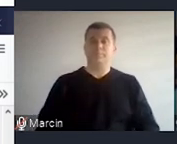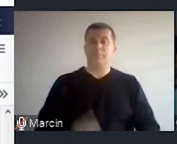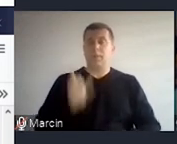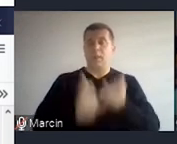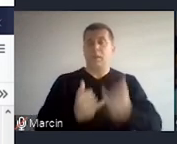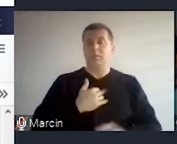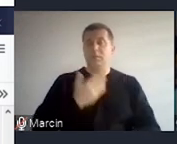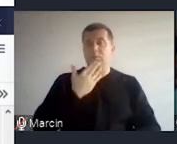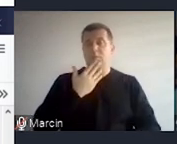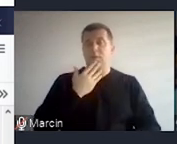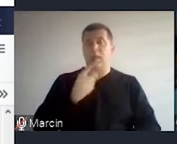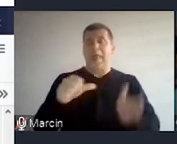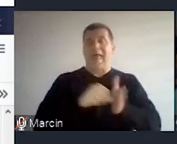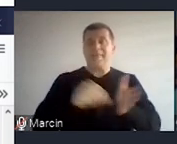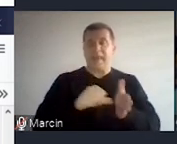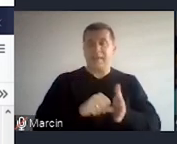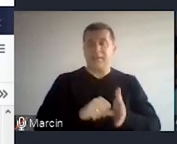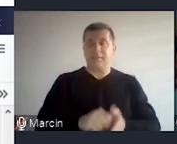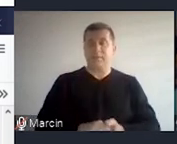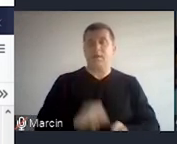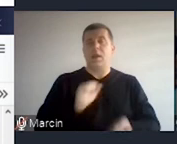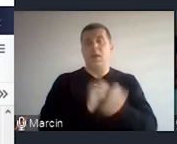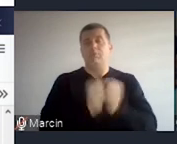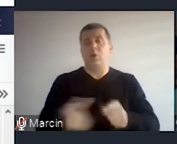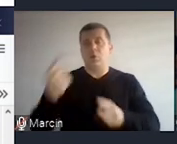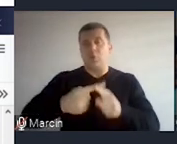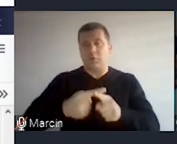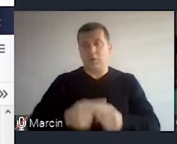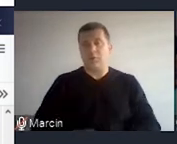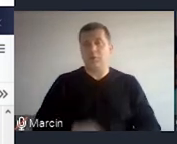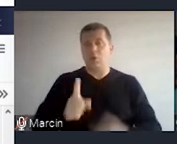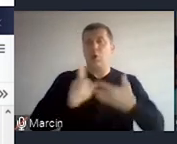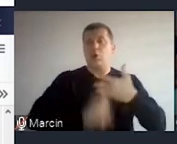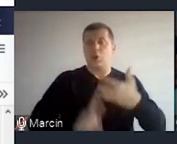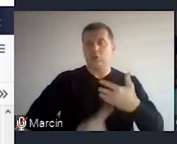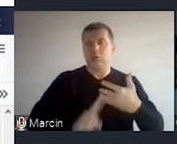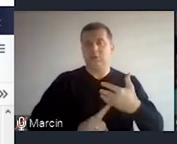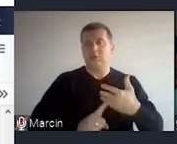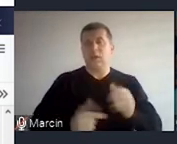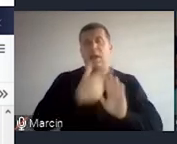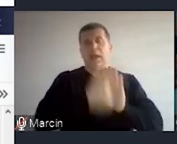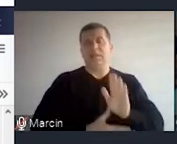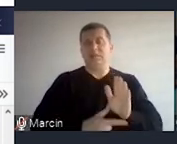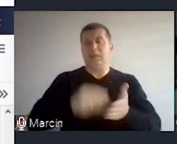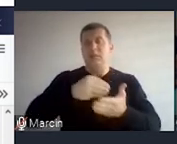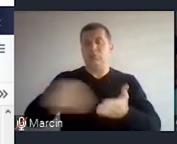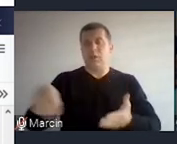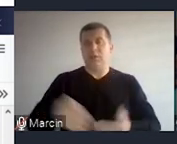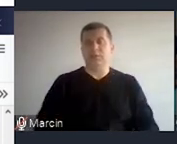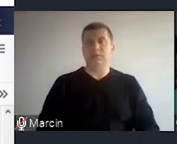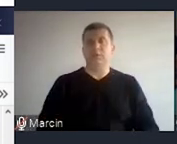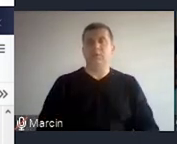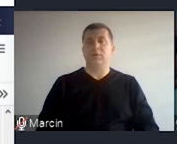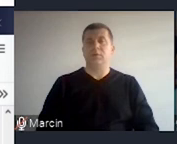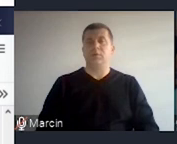Jeśli mówimy o etacie czy dodatku, rozliczamy to listą płac.